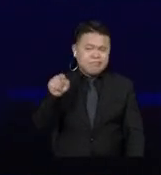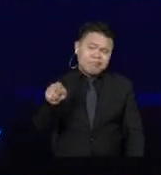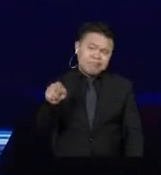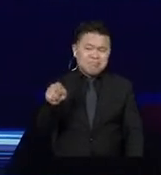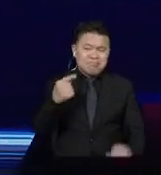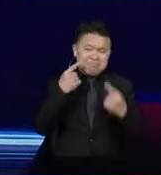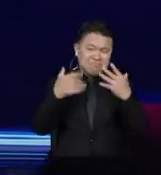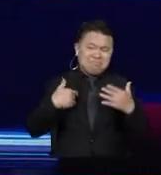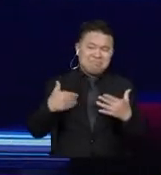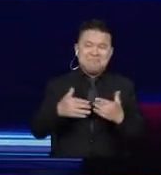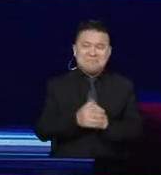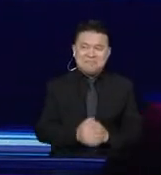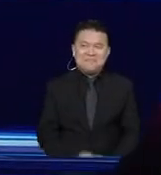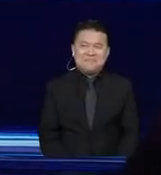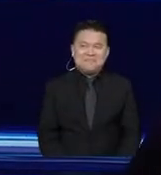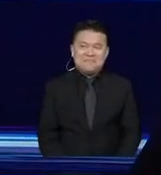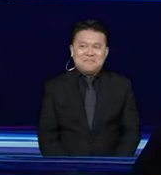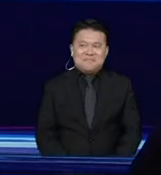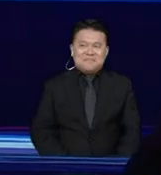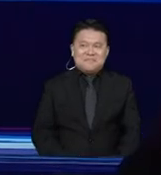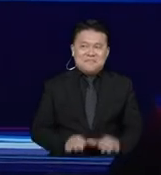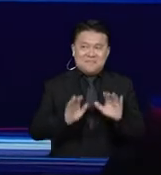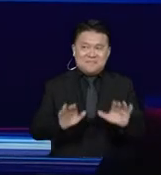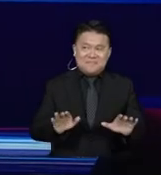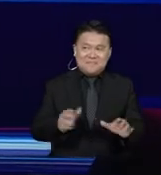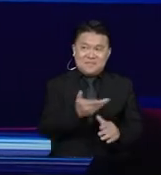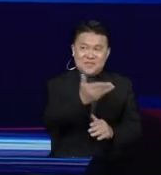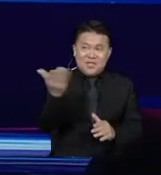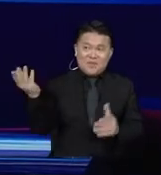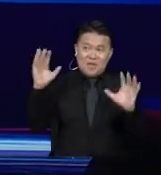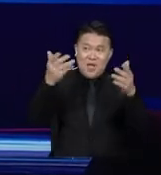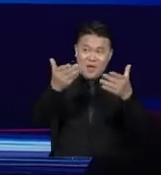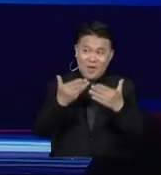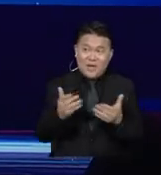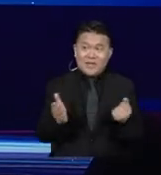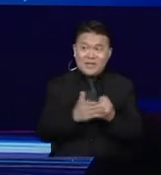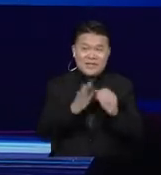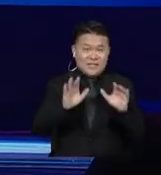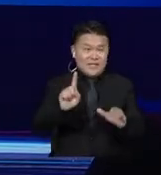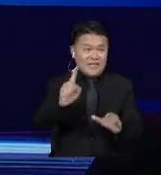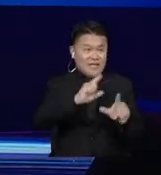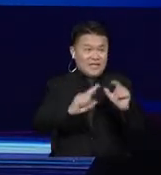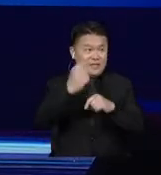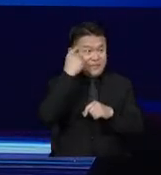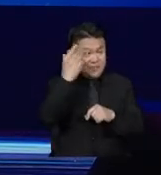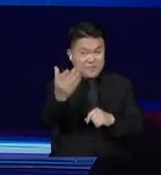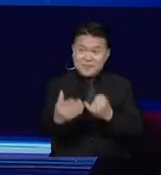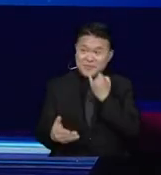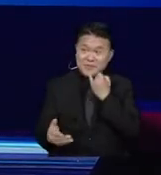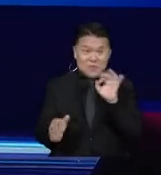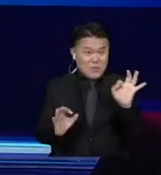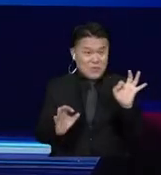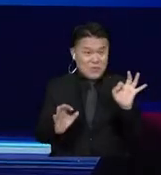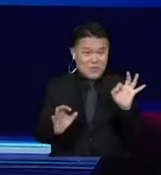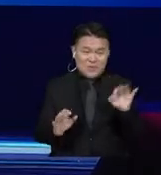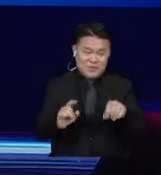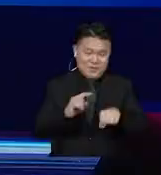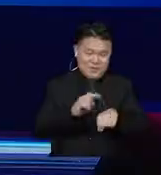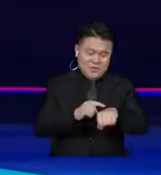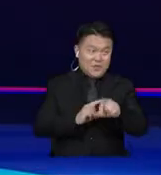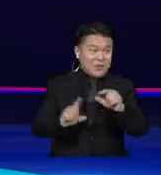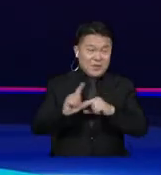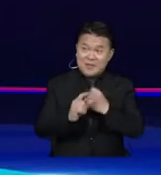관객 저희가, 여러분의 예. 관객 여러분의 여러와 같은 성원에 힘입어서 네. 질문을 하나만 더 소화를 좀 해볼까요? 네. 네. 시간을 조금